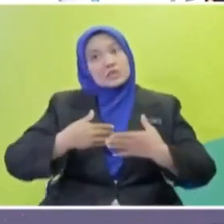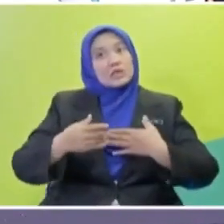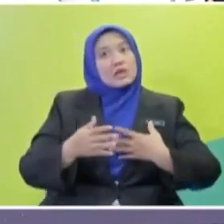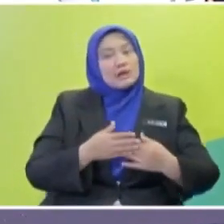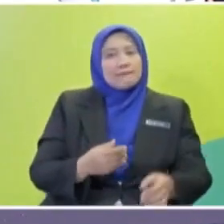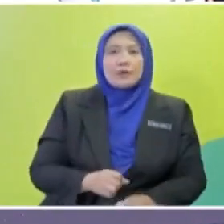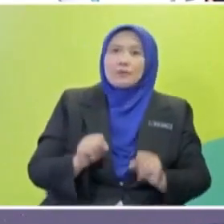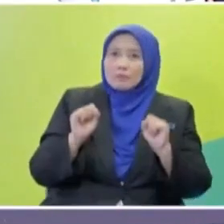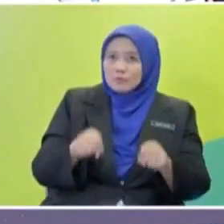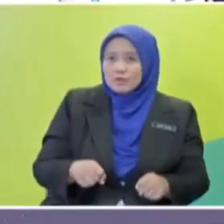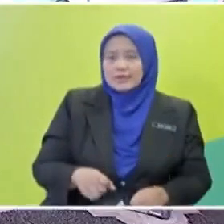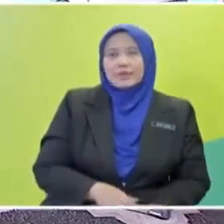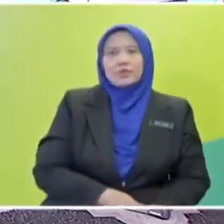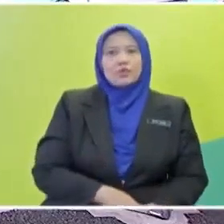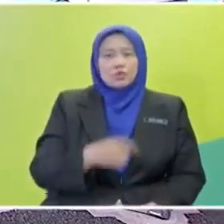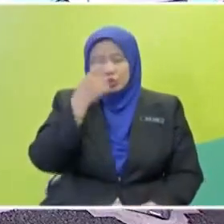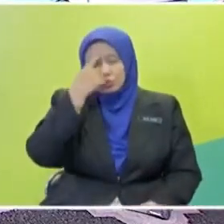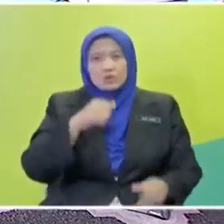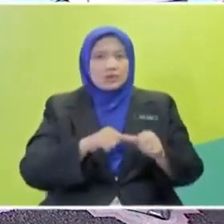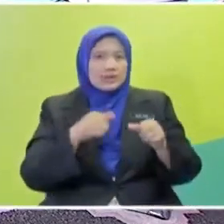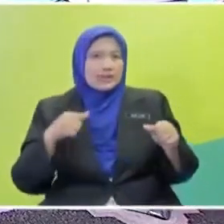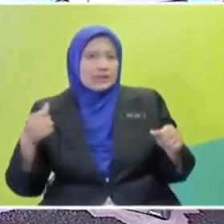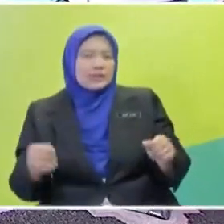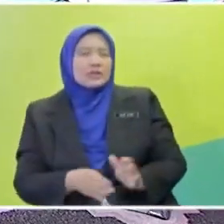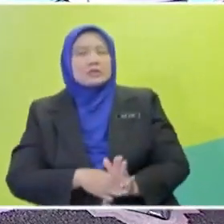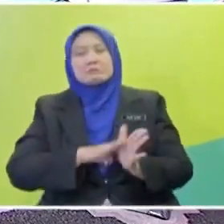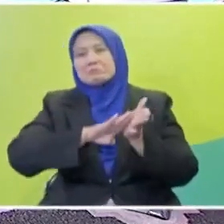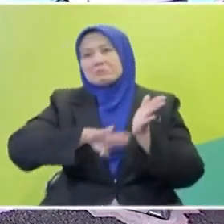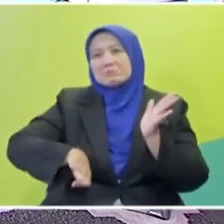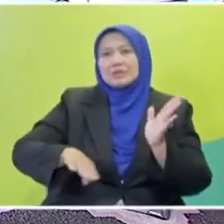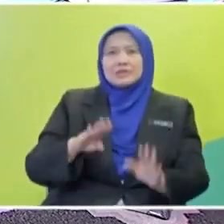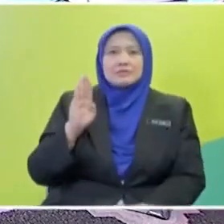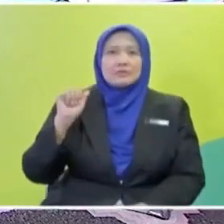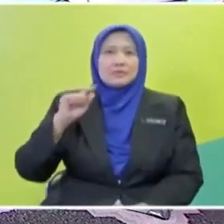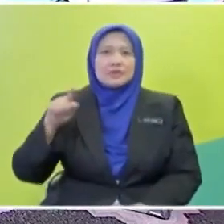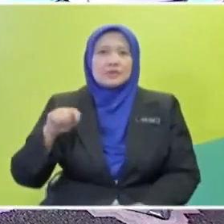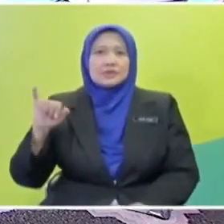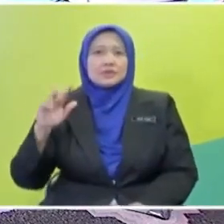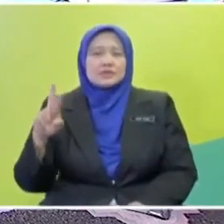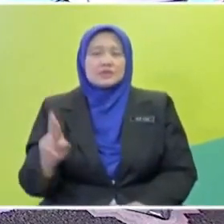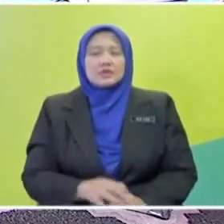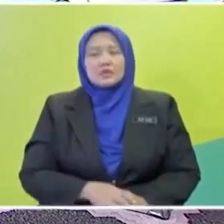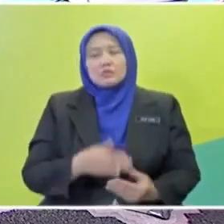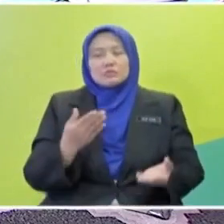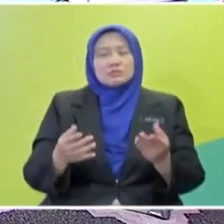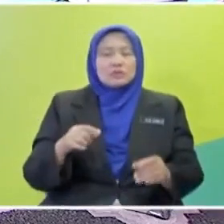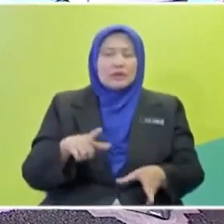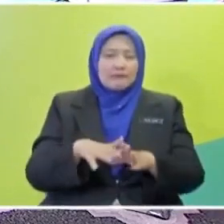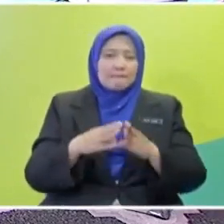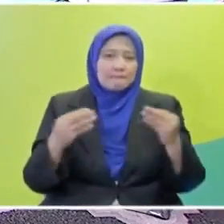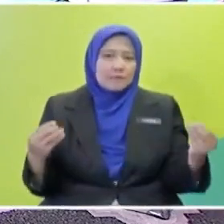adalah pembaziran. Sebab sebut pas pembaziran, lepas kita buat lakaran nanti kita akan tahu pula kos dia berapa kita nak buat produk.